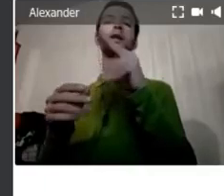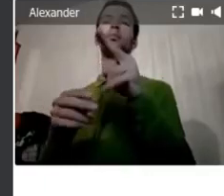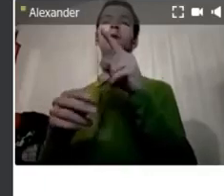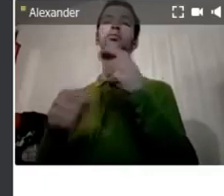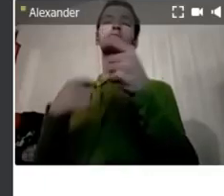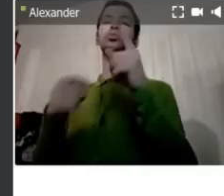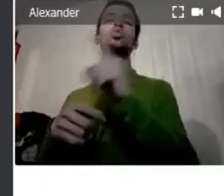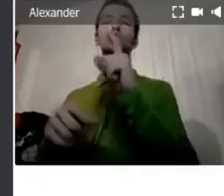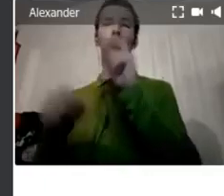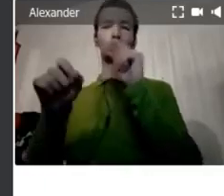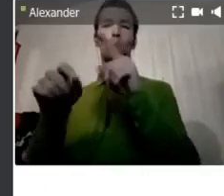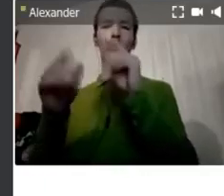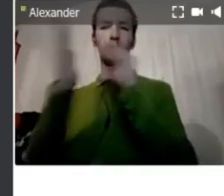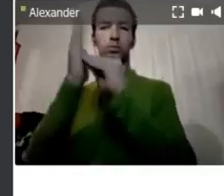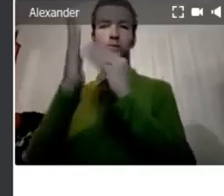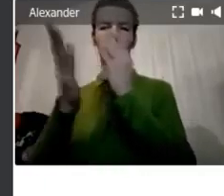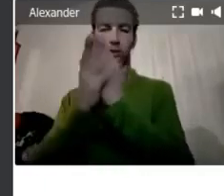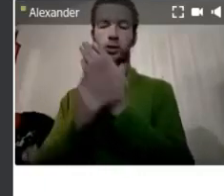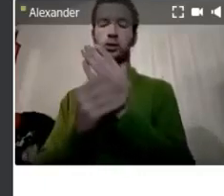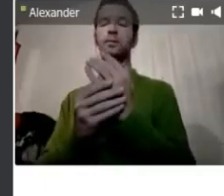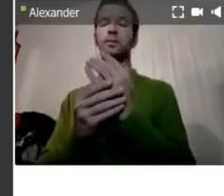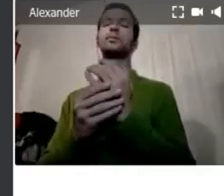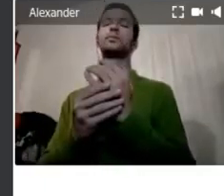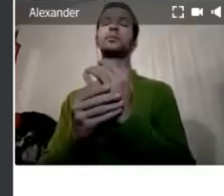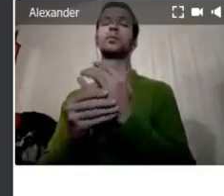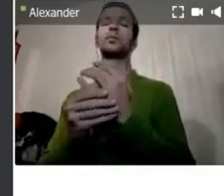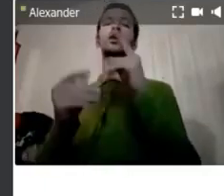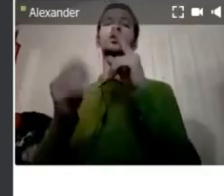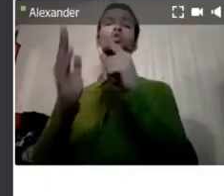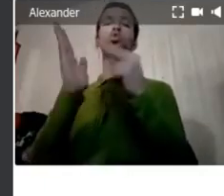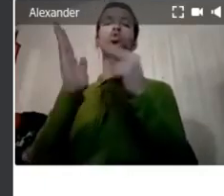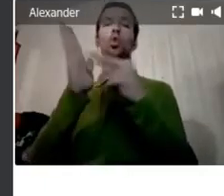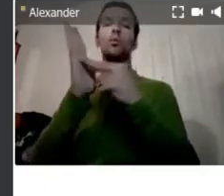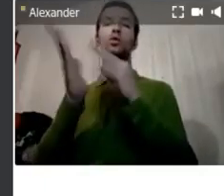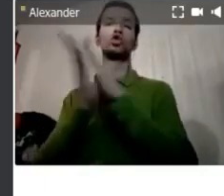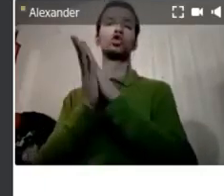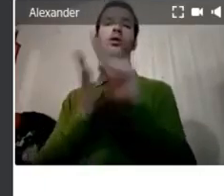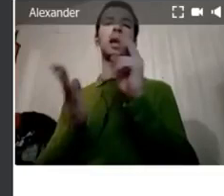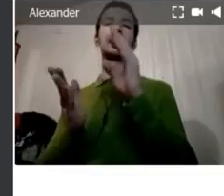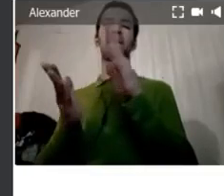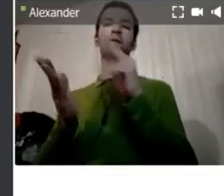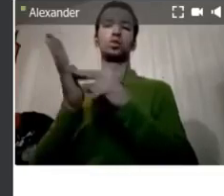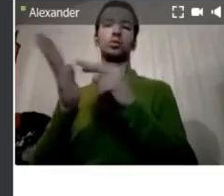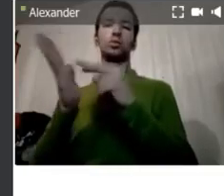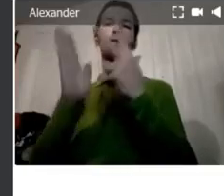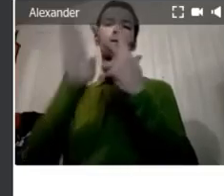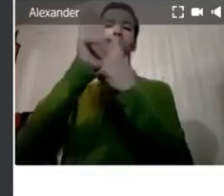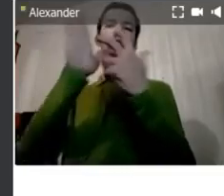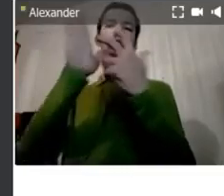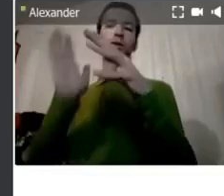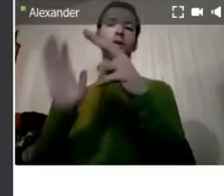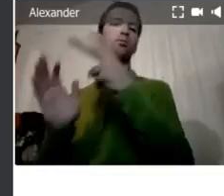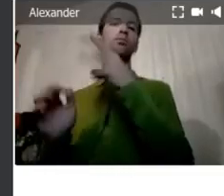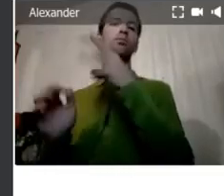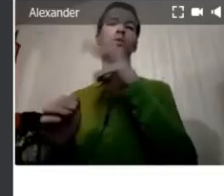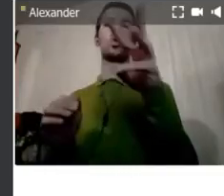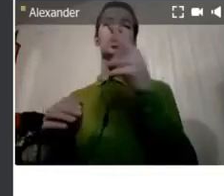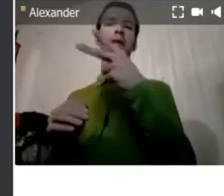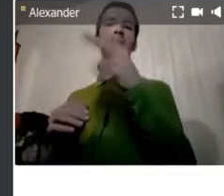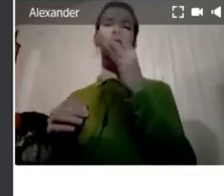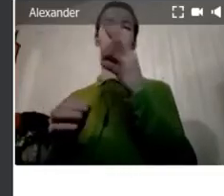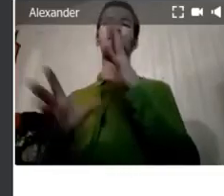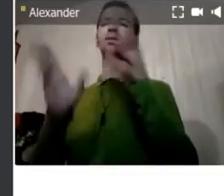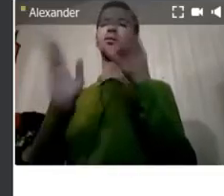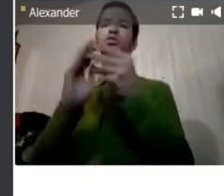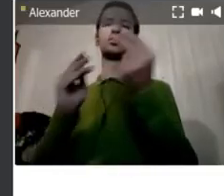стоимость компании, фактически Geek Capital, 850 миллионов евро. Много это или мало, как я всегда говорю, все познается в